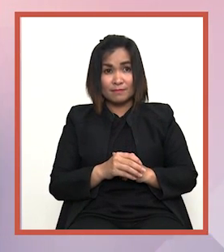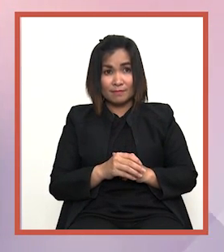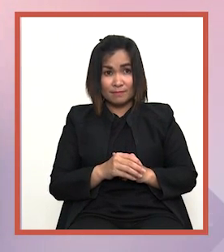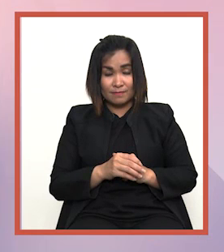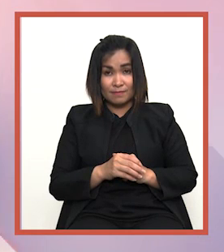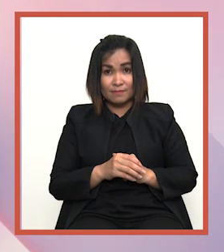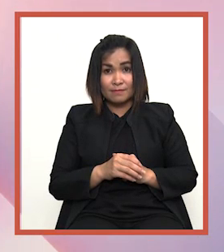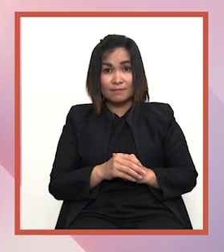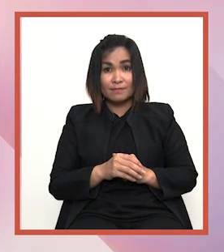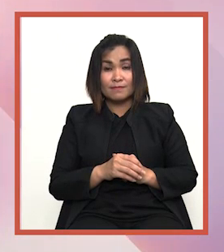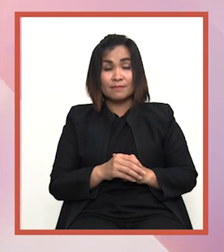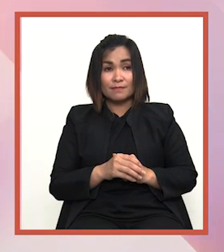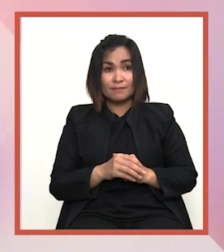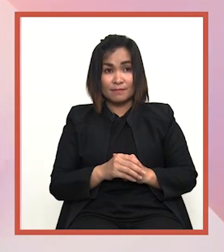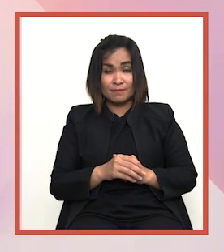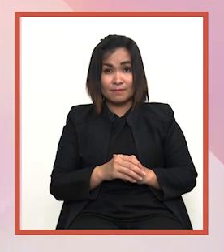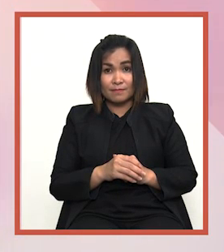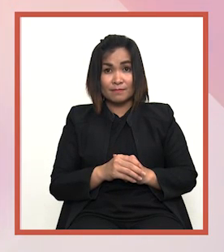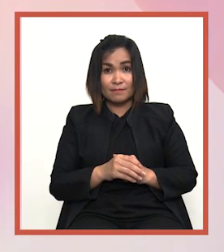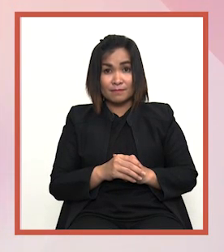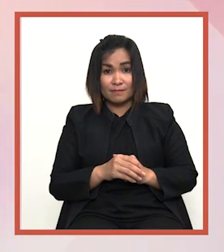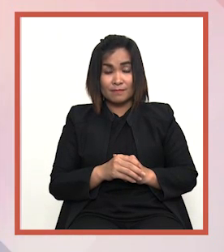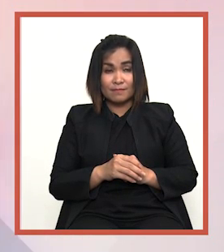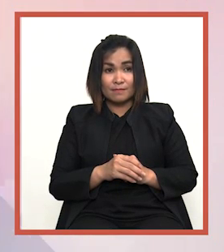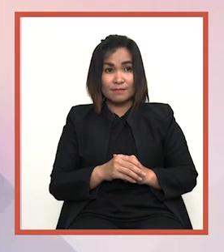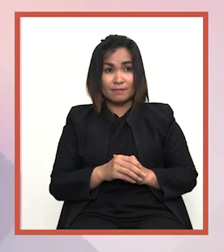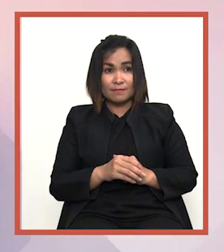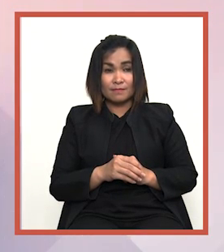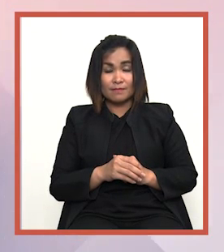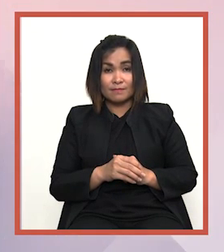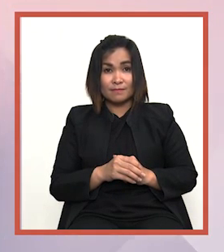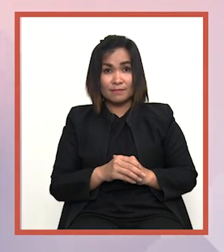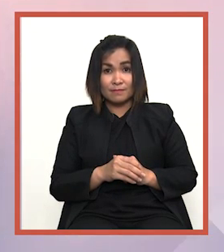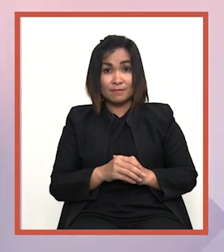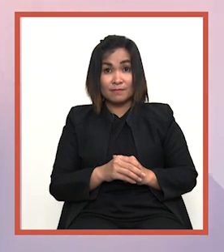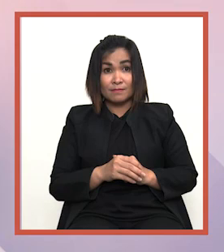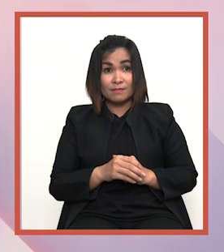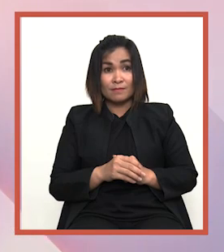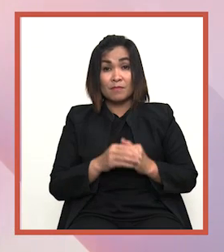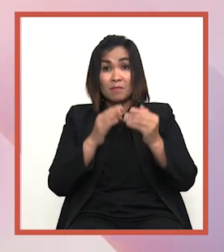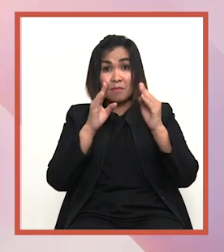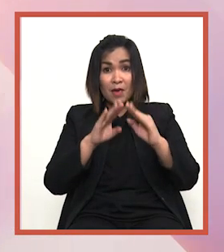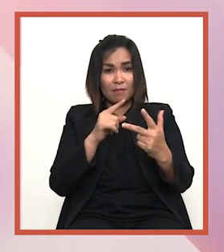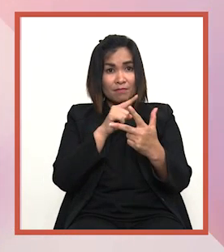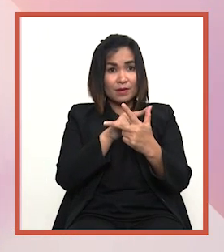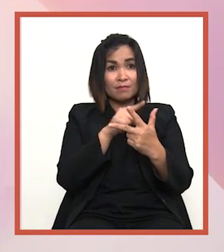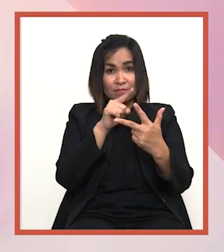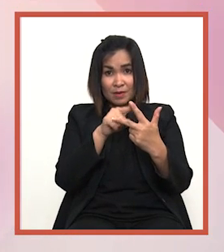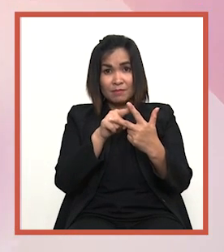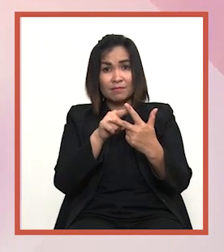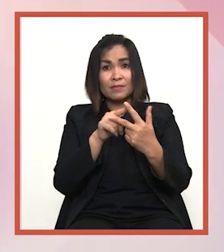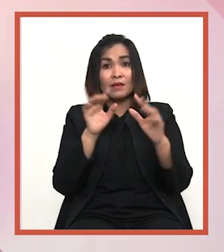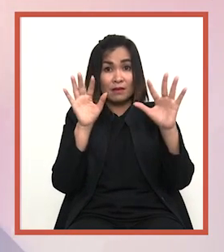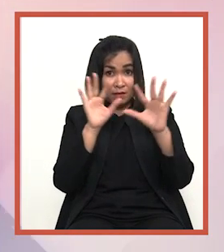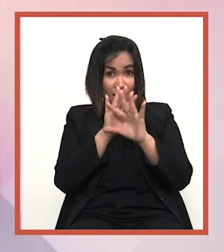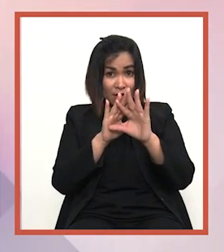ใช้ลักษณะเป็นสี่เหลี่ยมนะครับอยู่ตรงกลางแทนนะครับลักษณะแบบงานสมบูรณ์แบบการทำงานแบบงานติดตั้งก็จะคล้าย